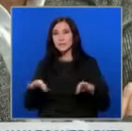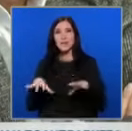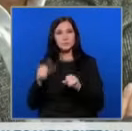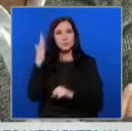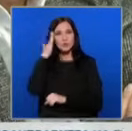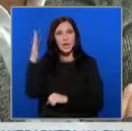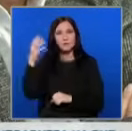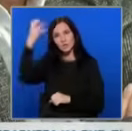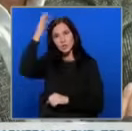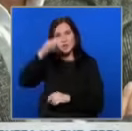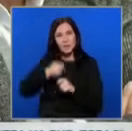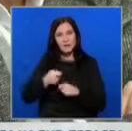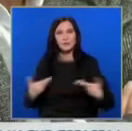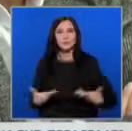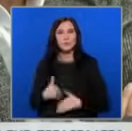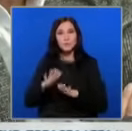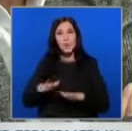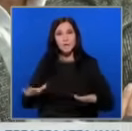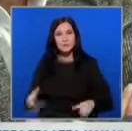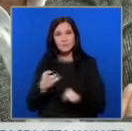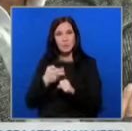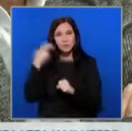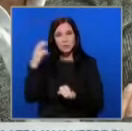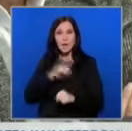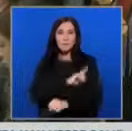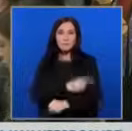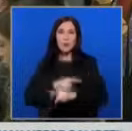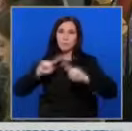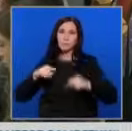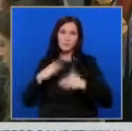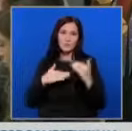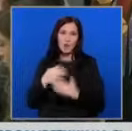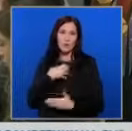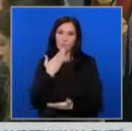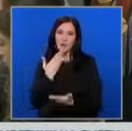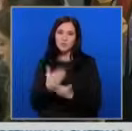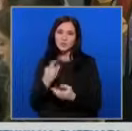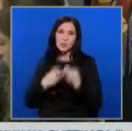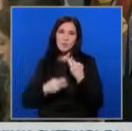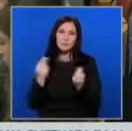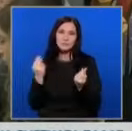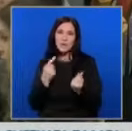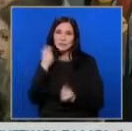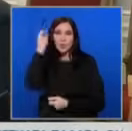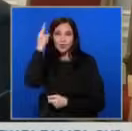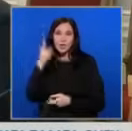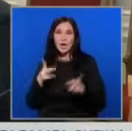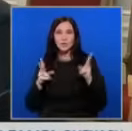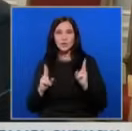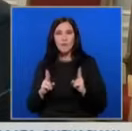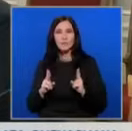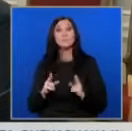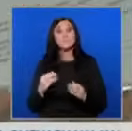на държавата, че ще направи необходимото детската болница да бъде максимално бързо изградена. От ГЕРБ обявиха, че проблемът с парите за култура е решен.